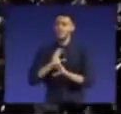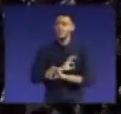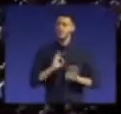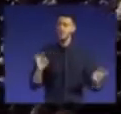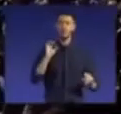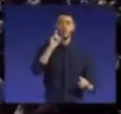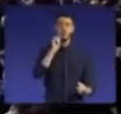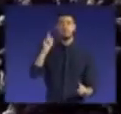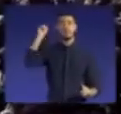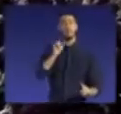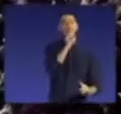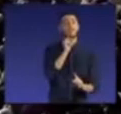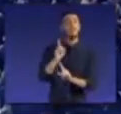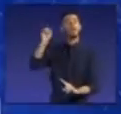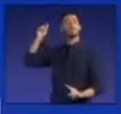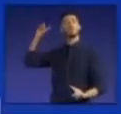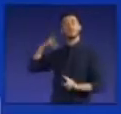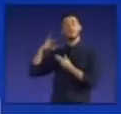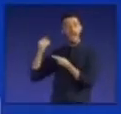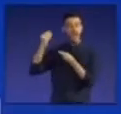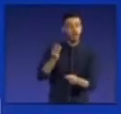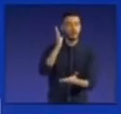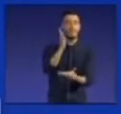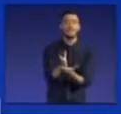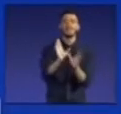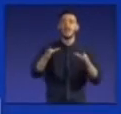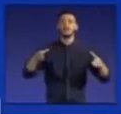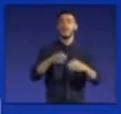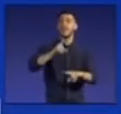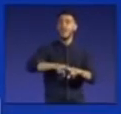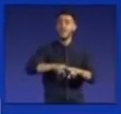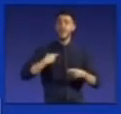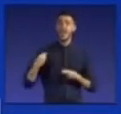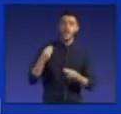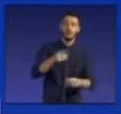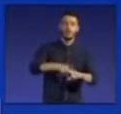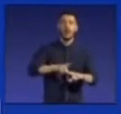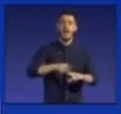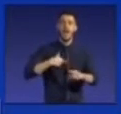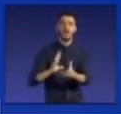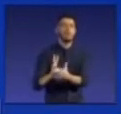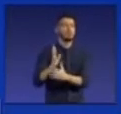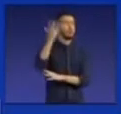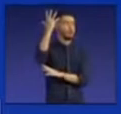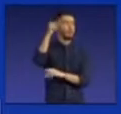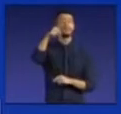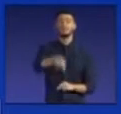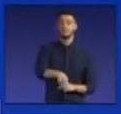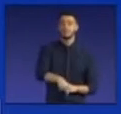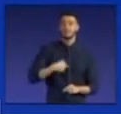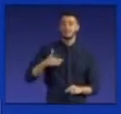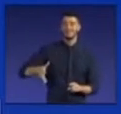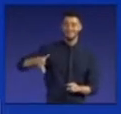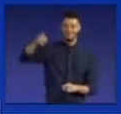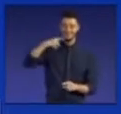την υπογραφή του κράτους μέλους της Ευρωπαϊκής Ένωσης. Αυτό είναι πιο σύνθετο και πιο μακροπρόθεσμο.